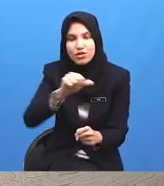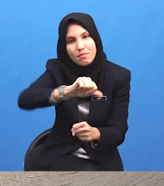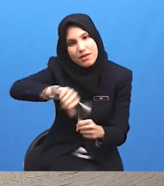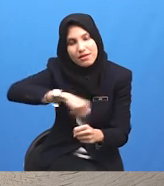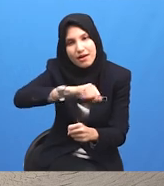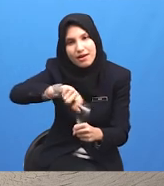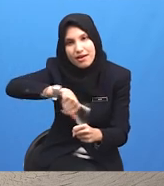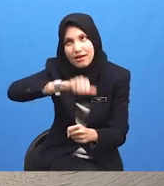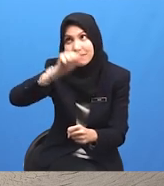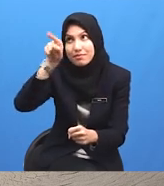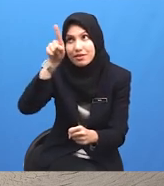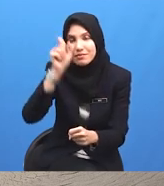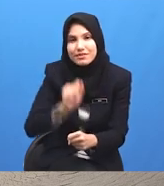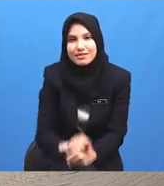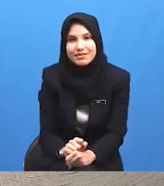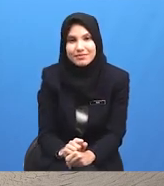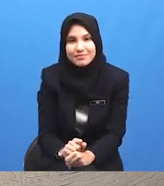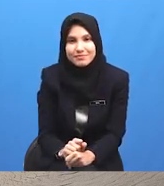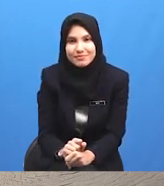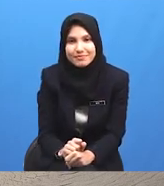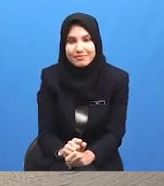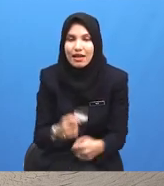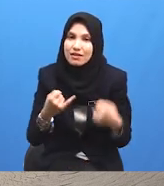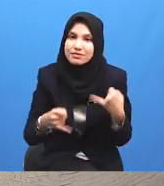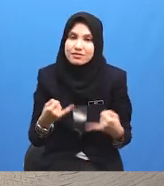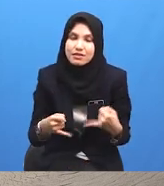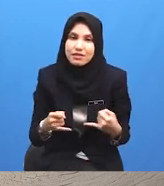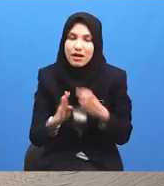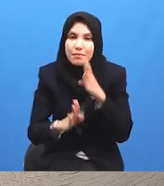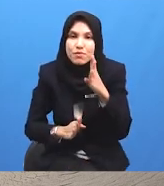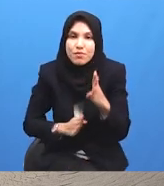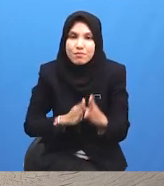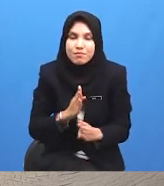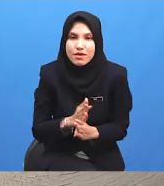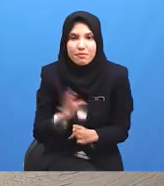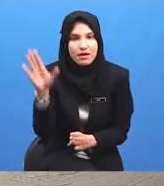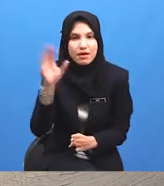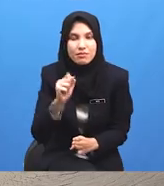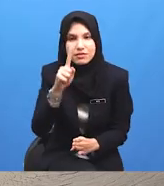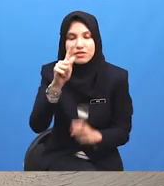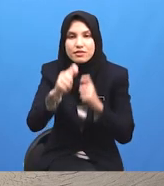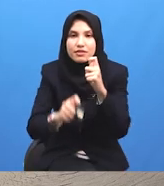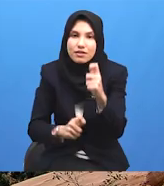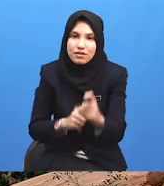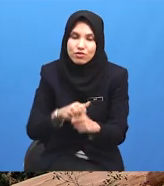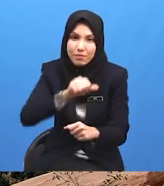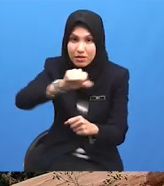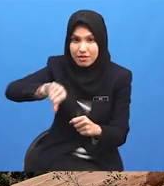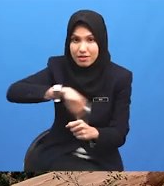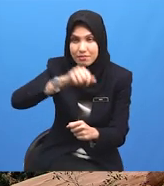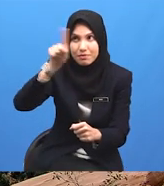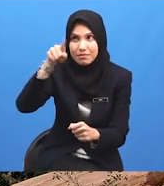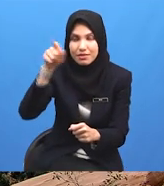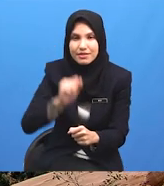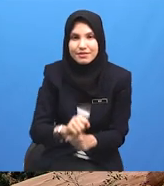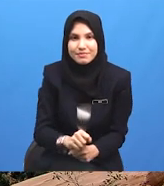mengelilingi matahari. Jika bumi mengambil 1 tahun untuk mengelilingi matahari, mari